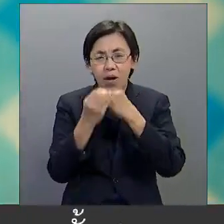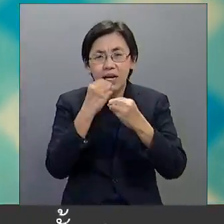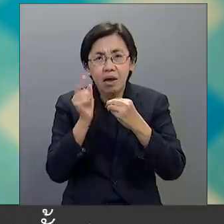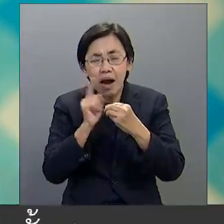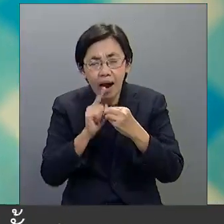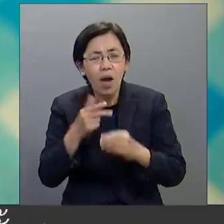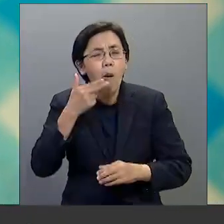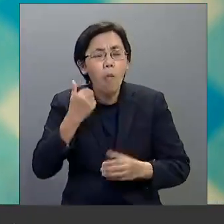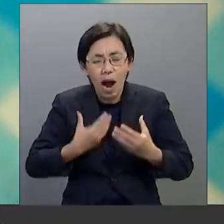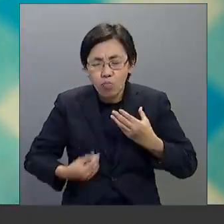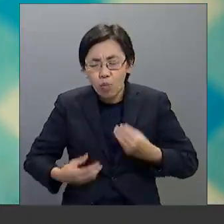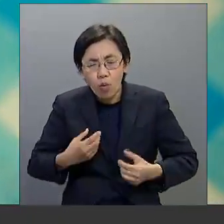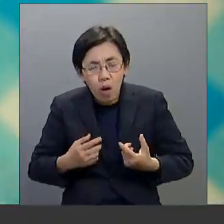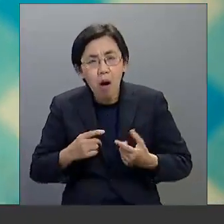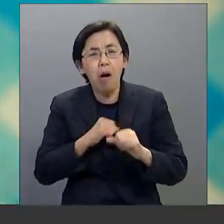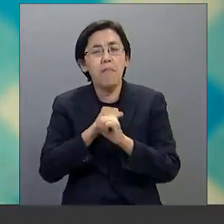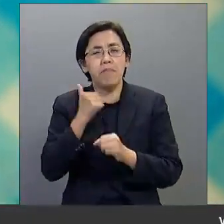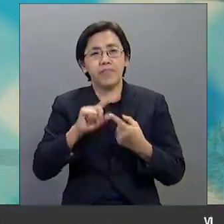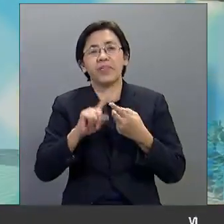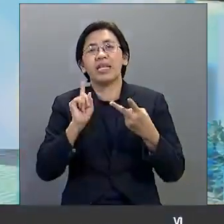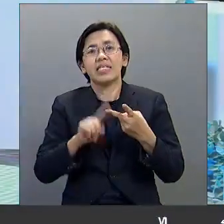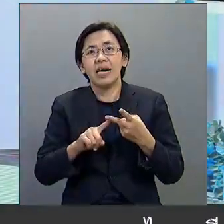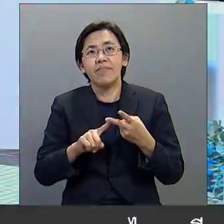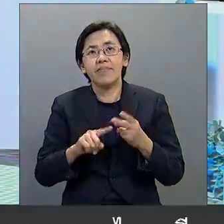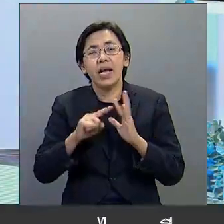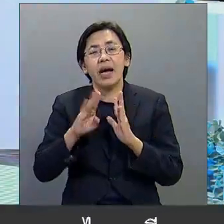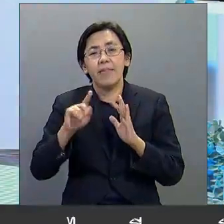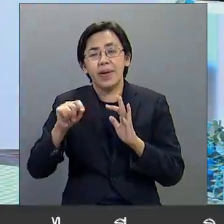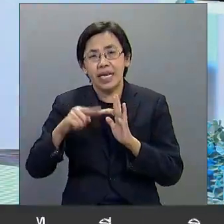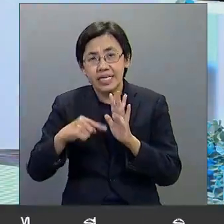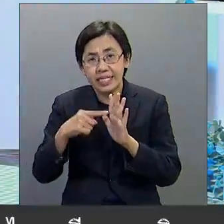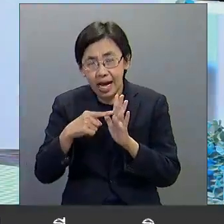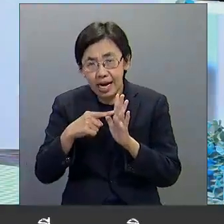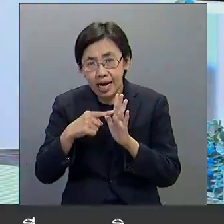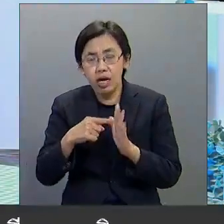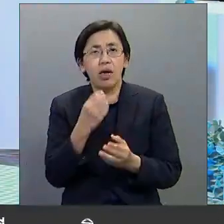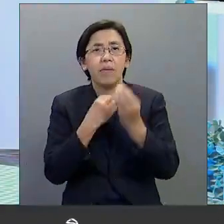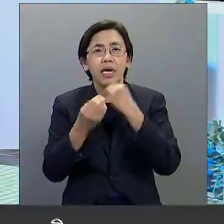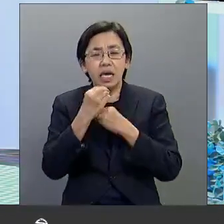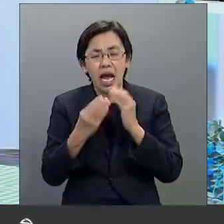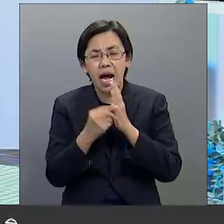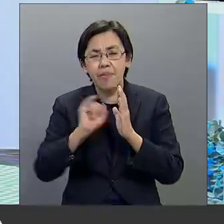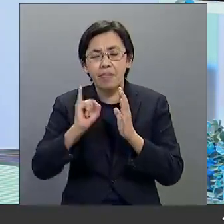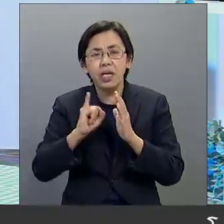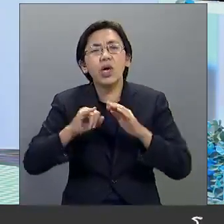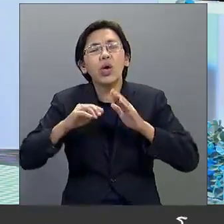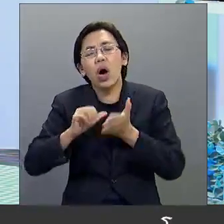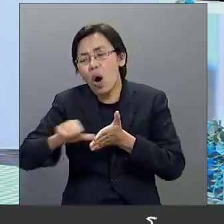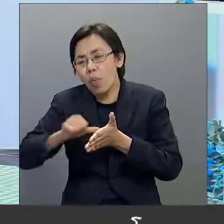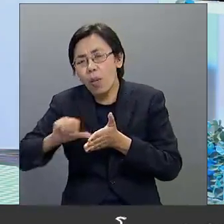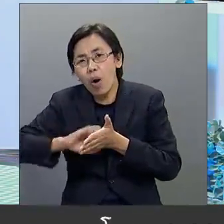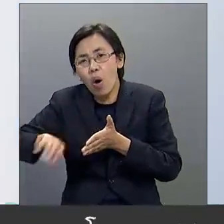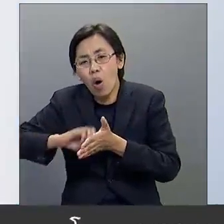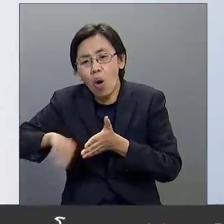ดูดซึมน้ำตาลไขมันแล้วก็สารพวกเบต้ากูแคนตัวนี้จะช่วยลดไขมันเลวที่อยู่ในเลือด